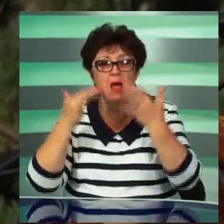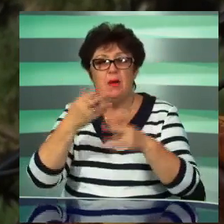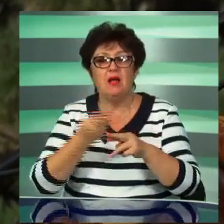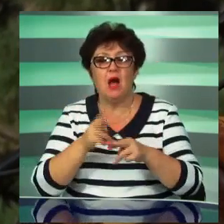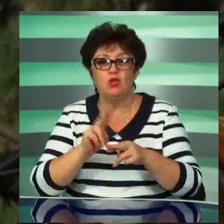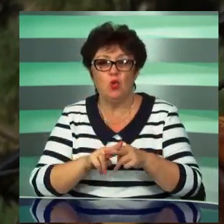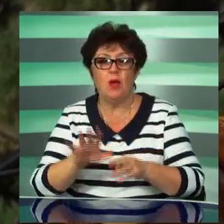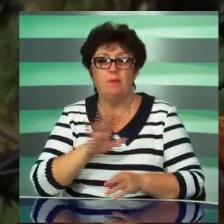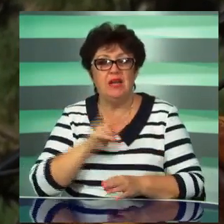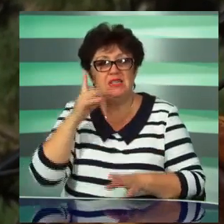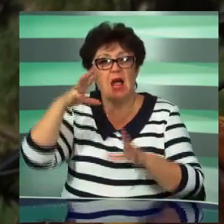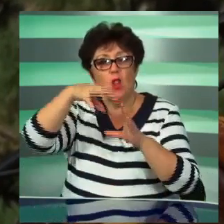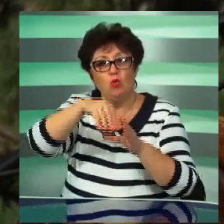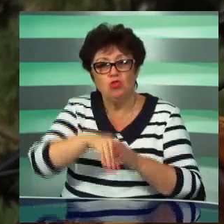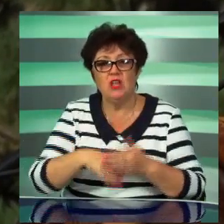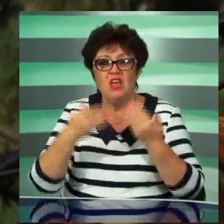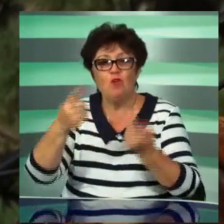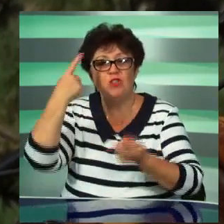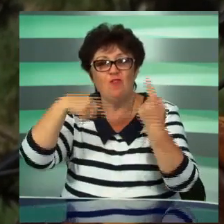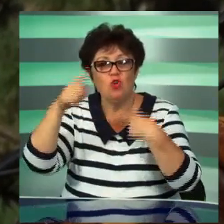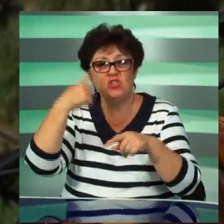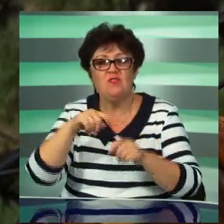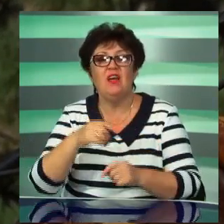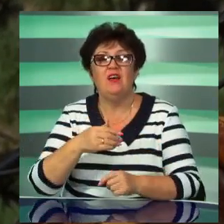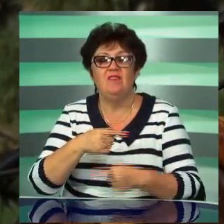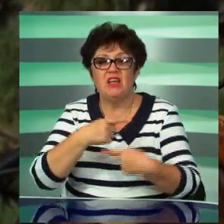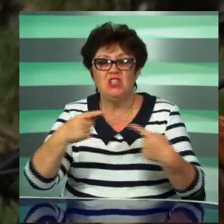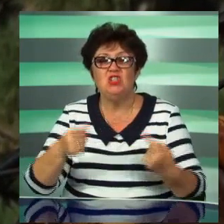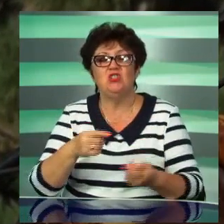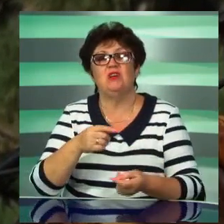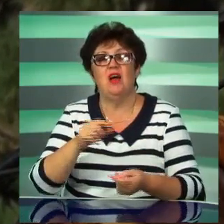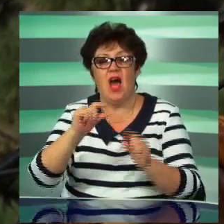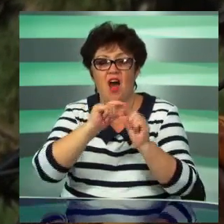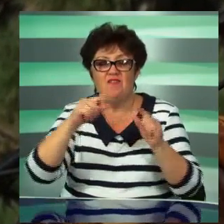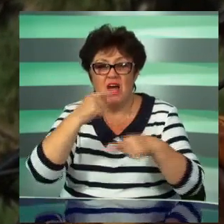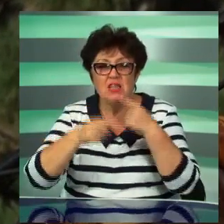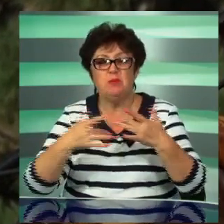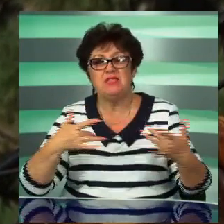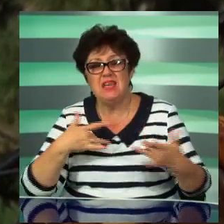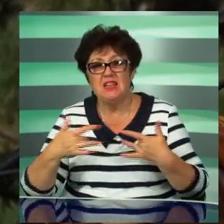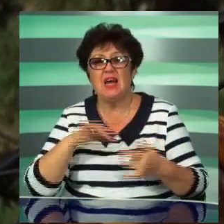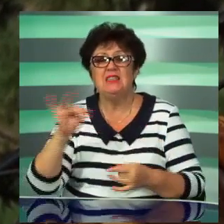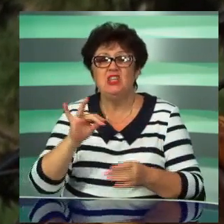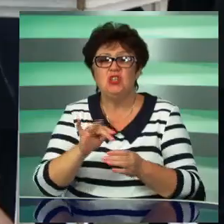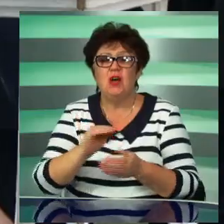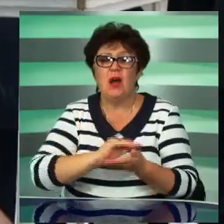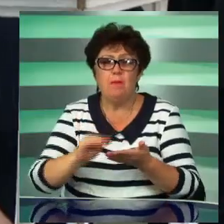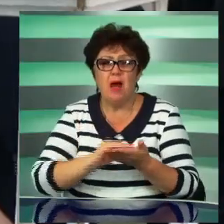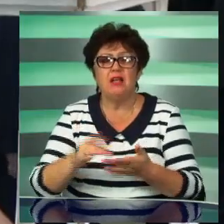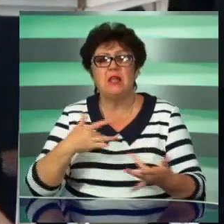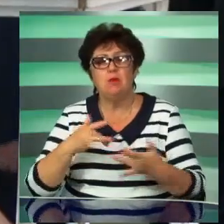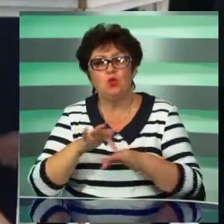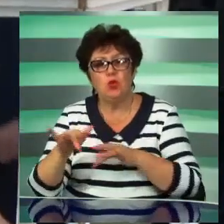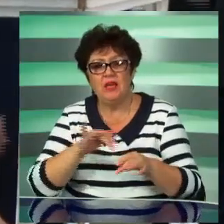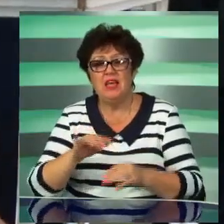которые были заложены в его творчестве, в различных сценках, афоризмах, исторических романах, драматургии. С каждым